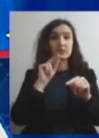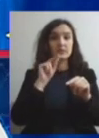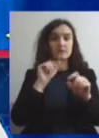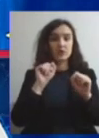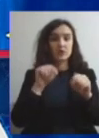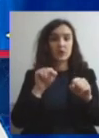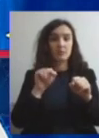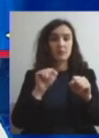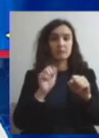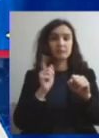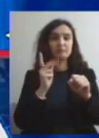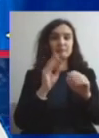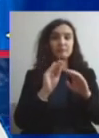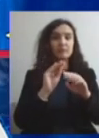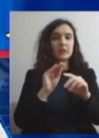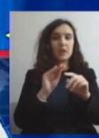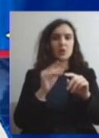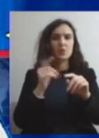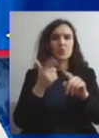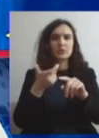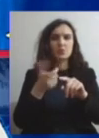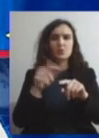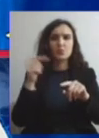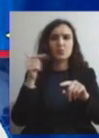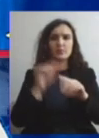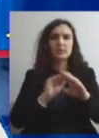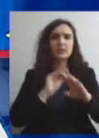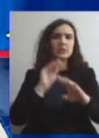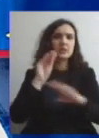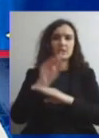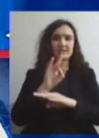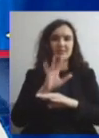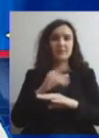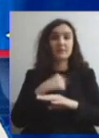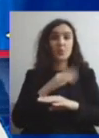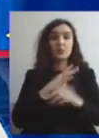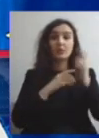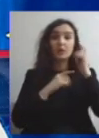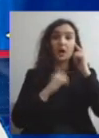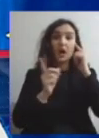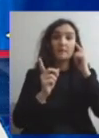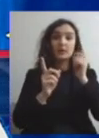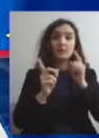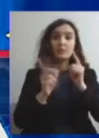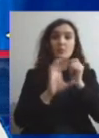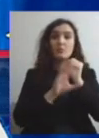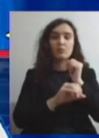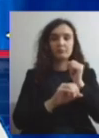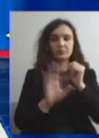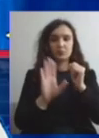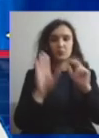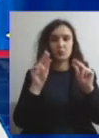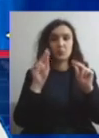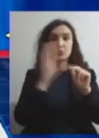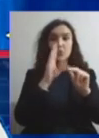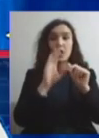შემთხვევაში არ იქნება ისეთი დიდი, როგორი მოლოდინიც ჩვენ გქონდა აპრილის ბოლოსთვის. და თქვენ იცით, რომ აპრილის ბოლოსთვის